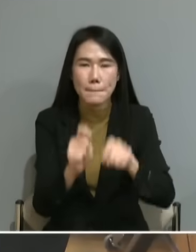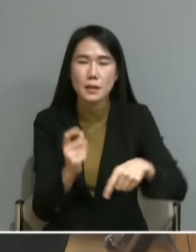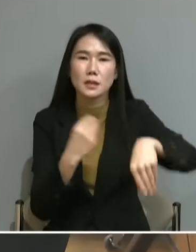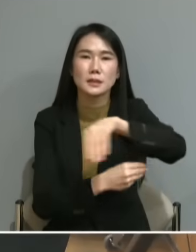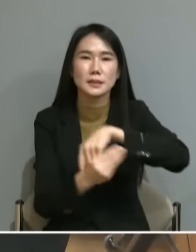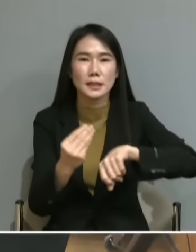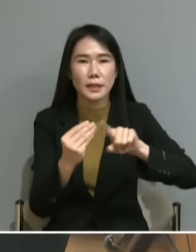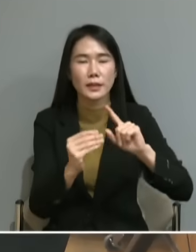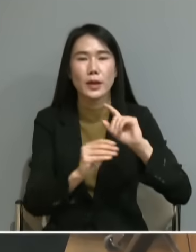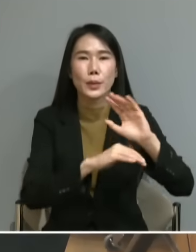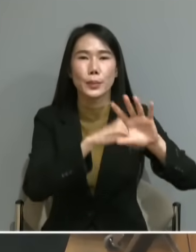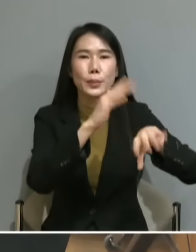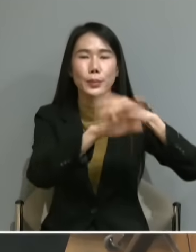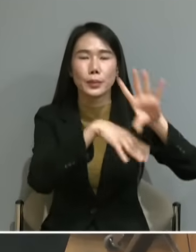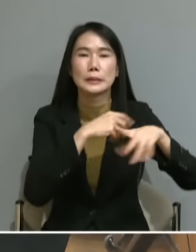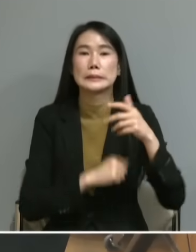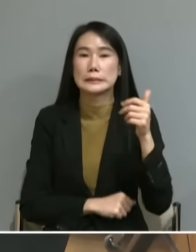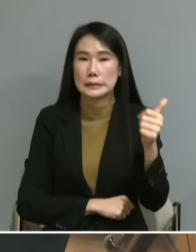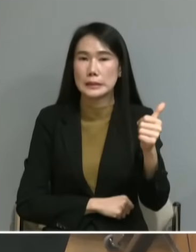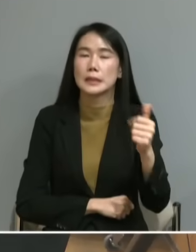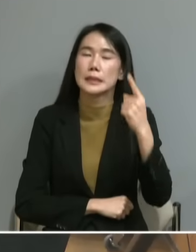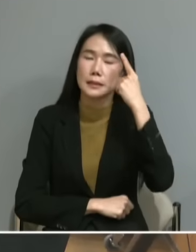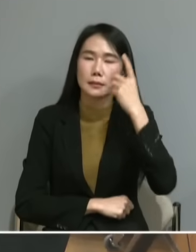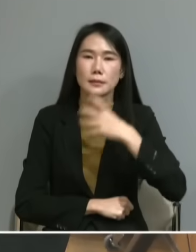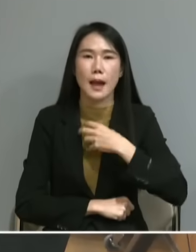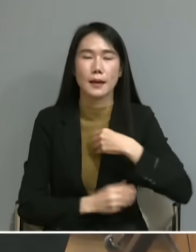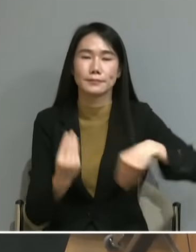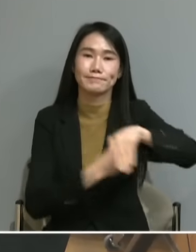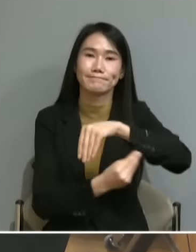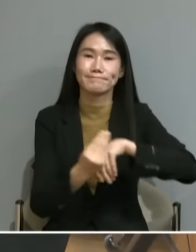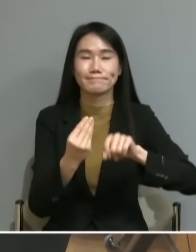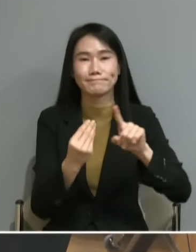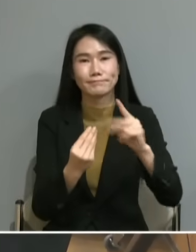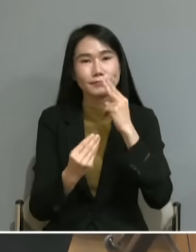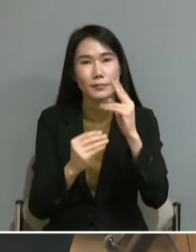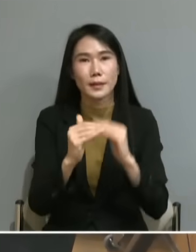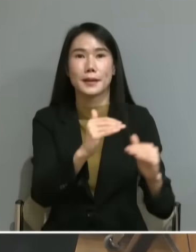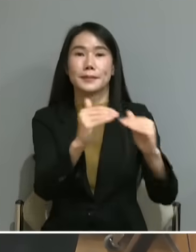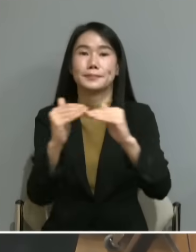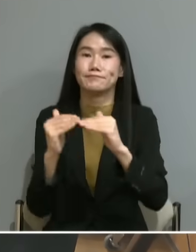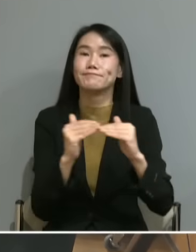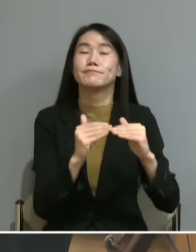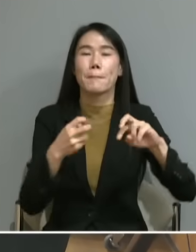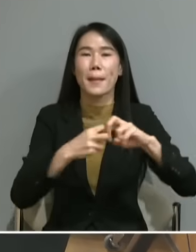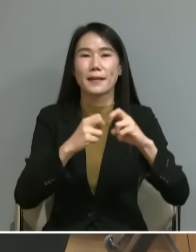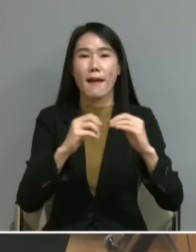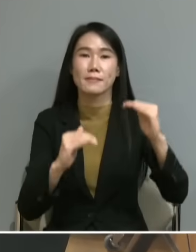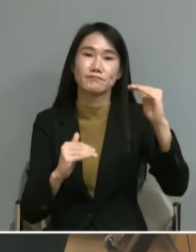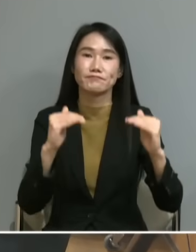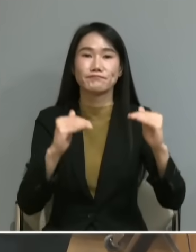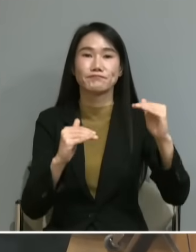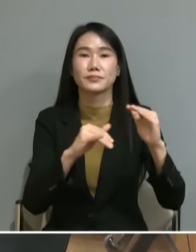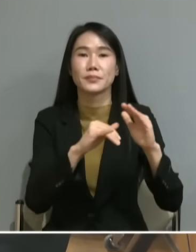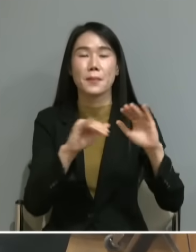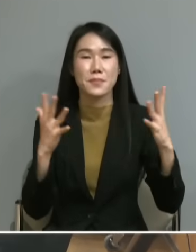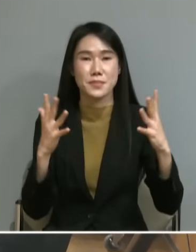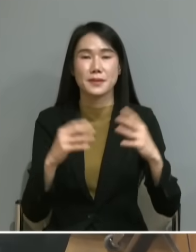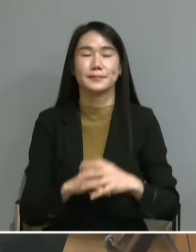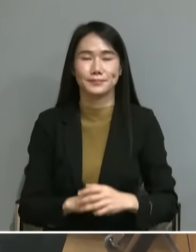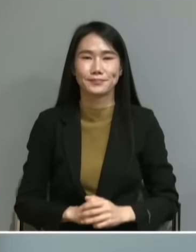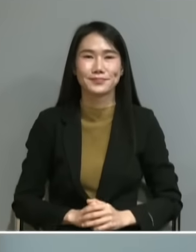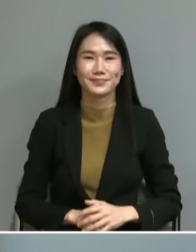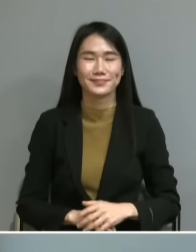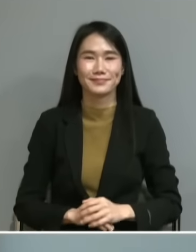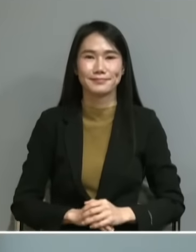กลไกในการที่เราจะสร้างเศรษฐกิจให้มันมีความเสมอภาคและลดความเหลื่อมล้ำนะครับในเรื่อง